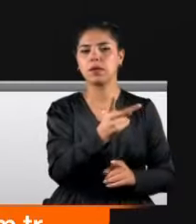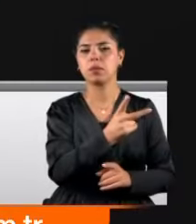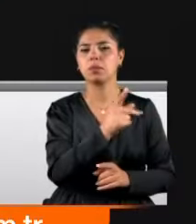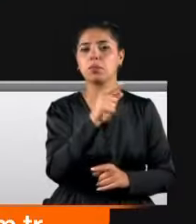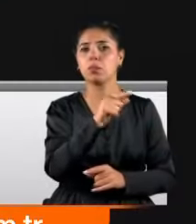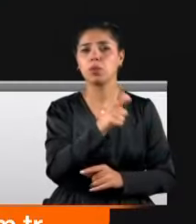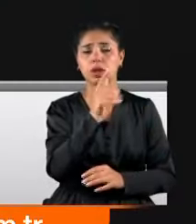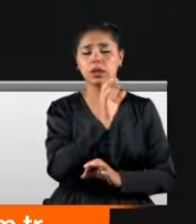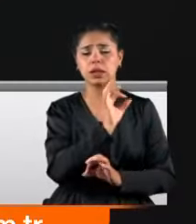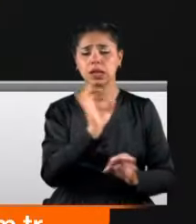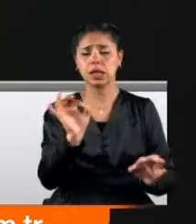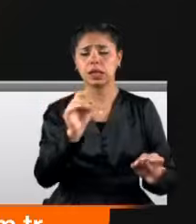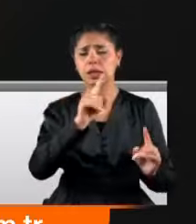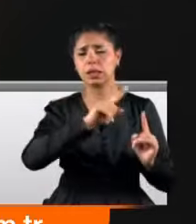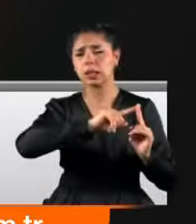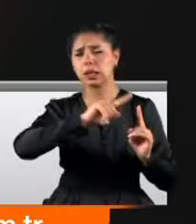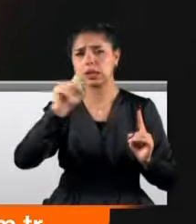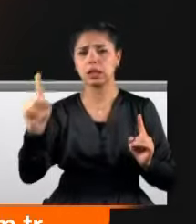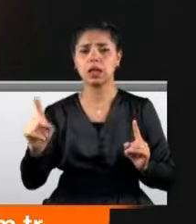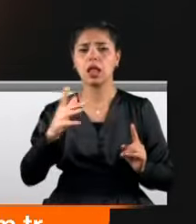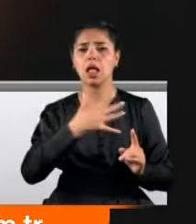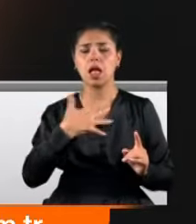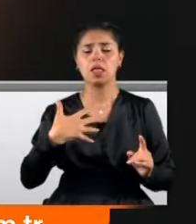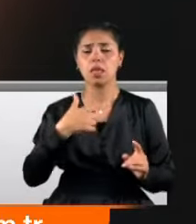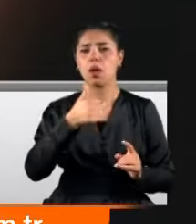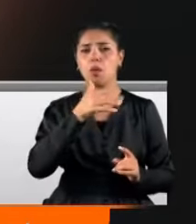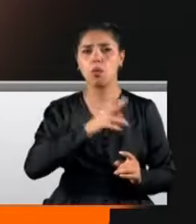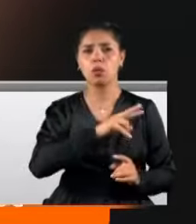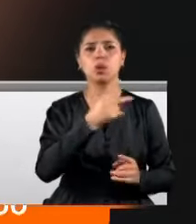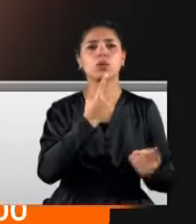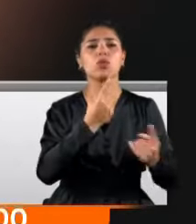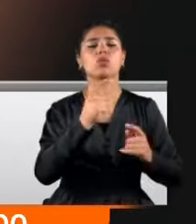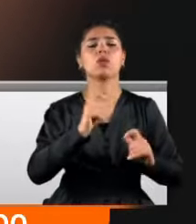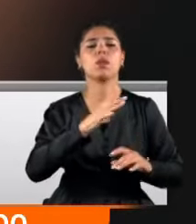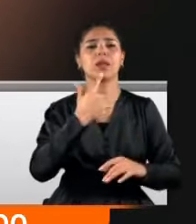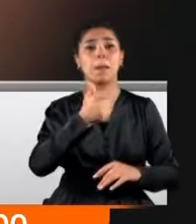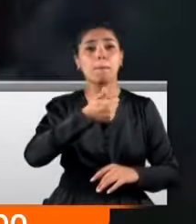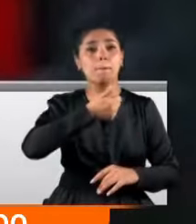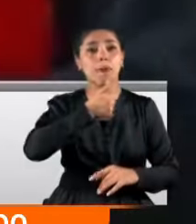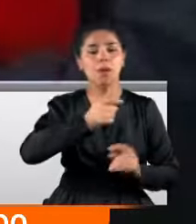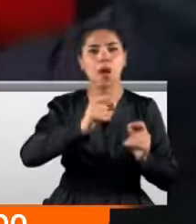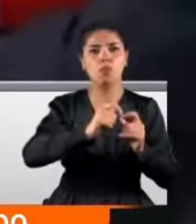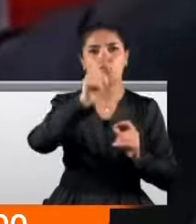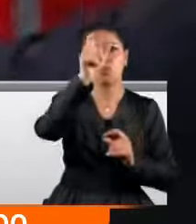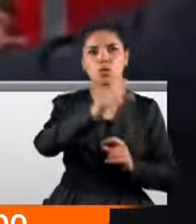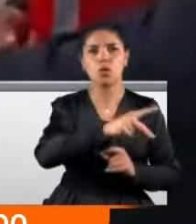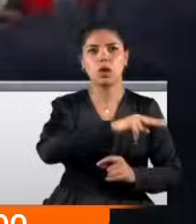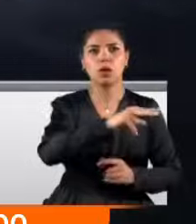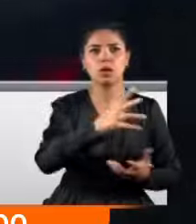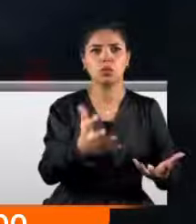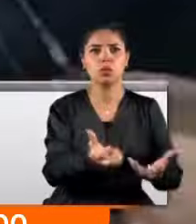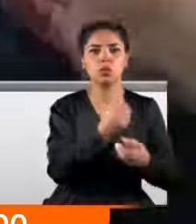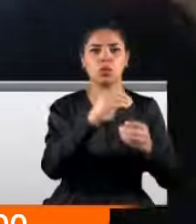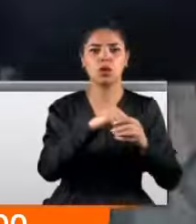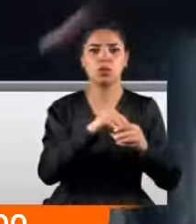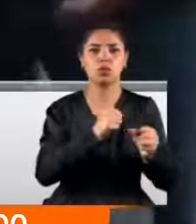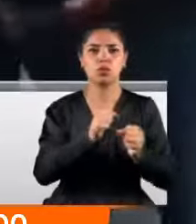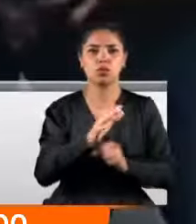ve bugüne kadar anne ve oğluyla iletişimde olmadığını söyleyen baba Bülent Cihan Timur ise onları kurtarmak için bir kriz masası